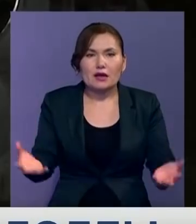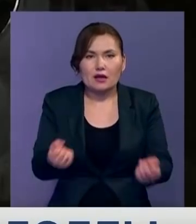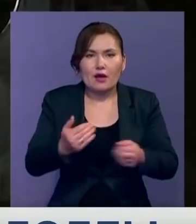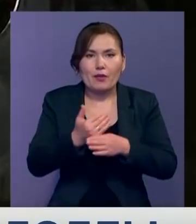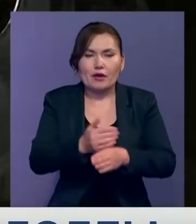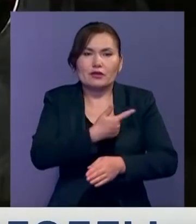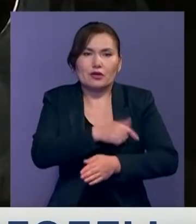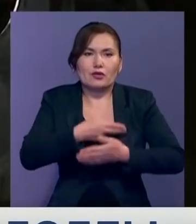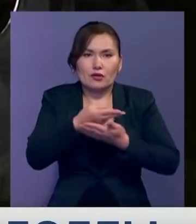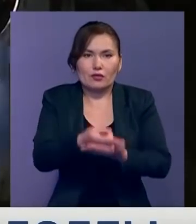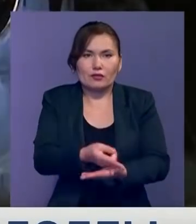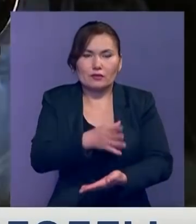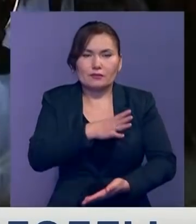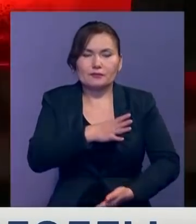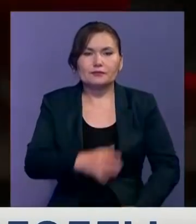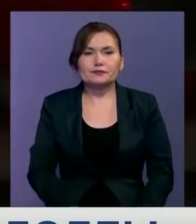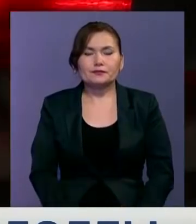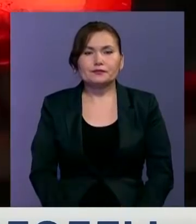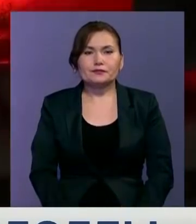халде ауруханаға жеткізілді.